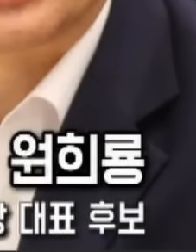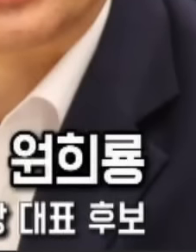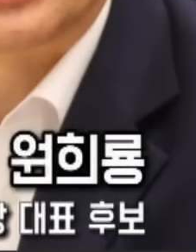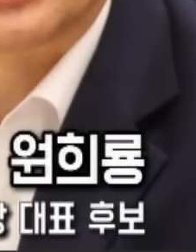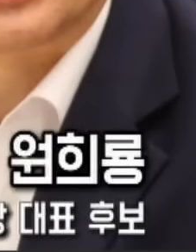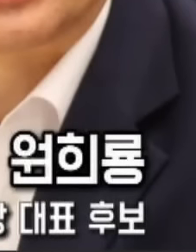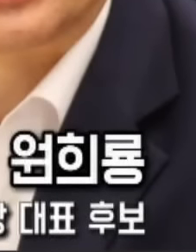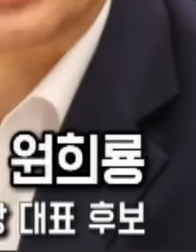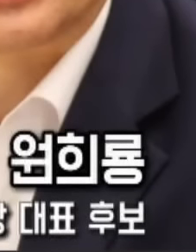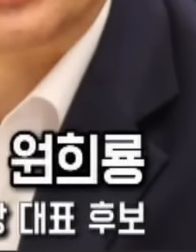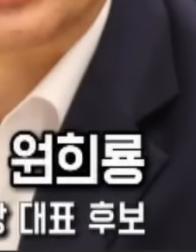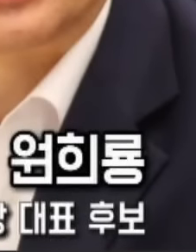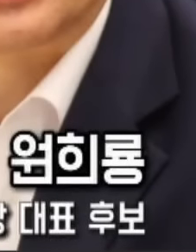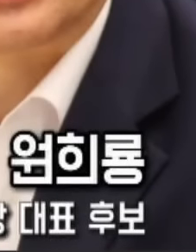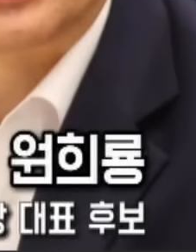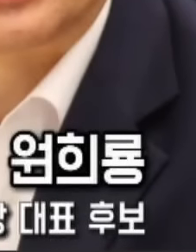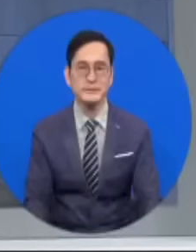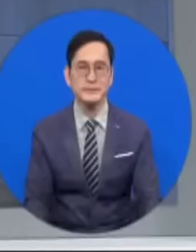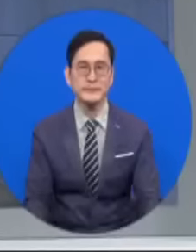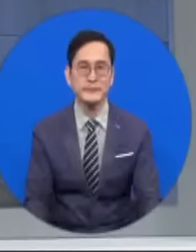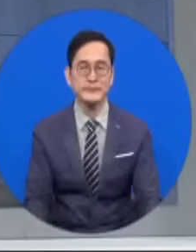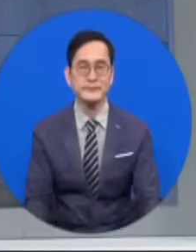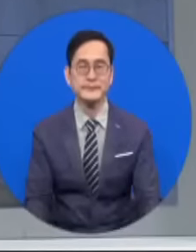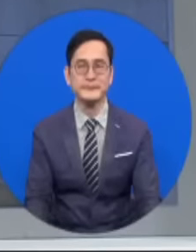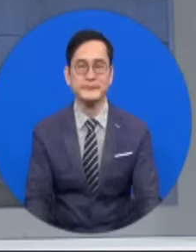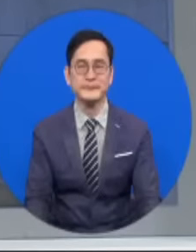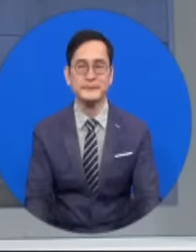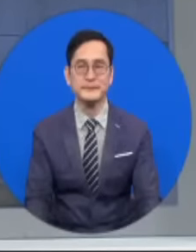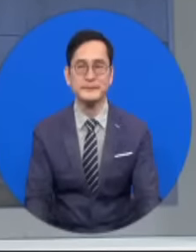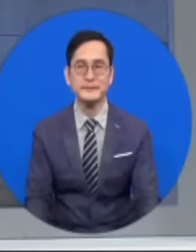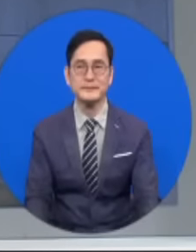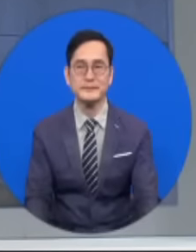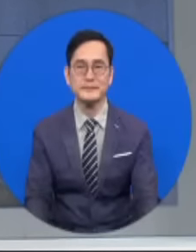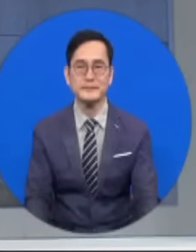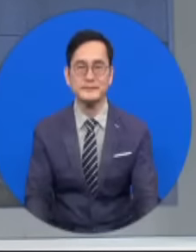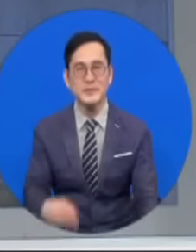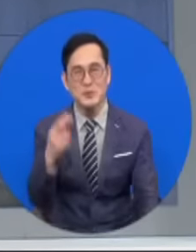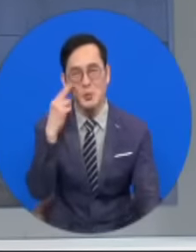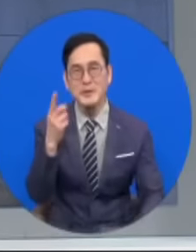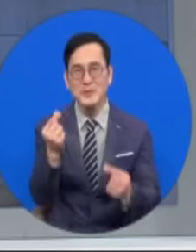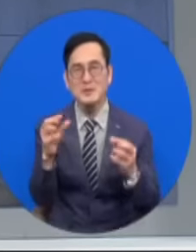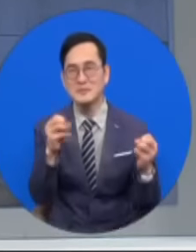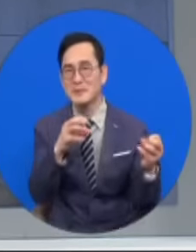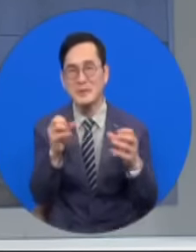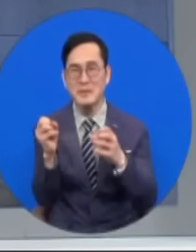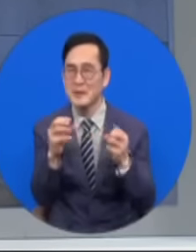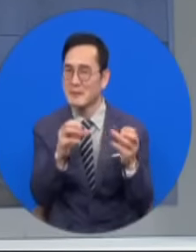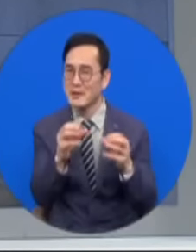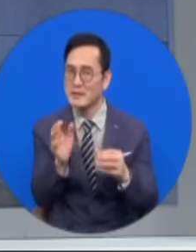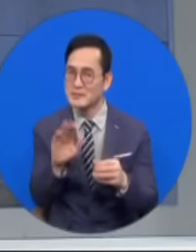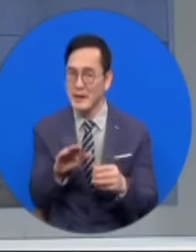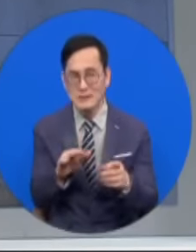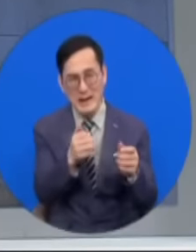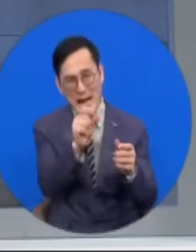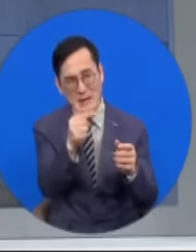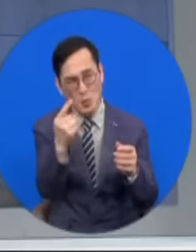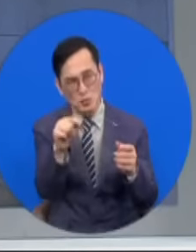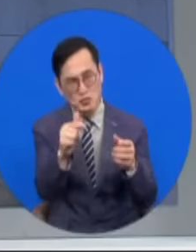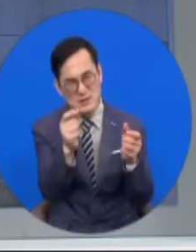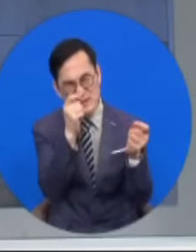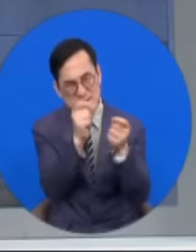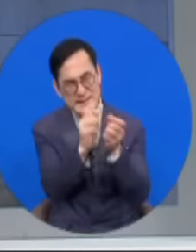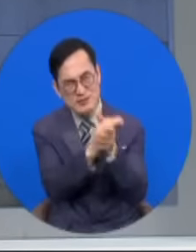말아 주세요 물론 이제 농담삼아 한 답변이 있습니다만 거듭 한동훈 친구라서 그런